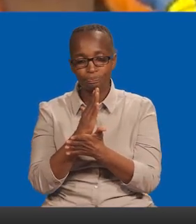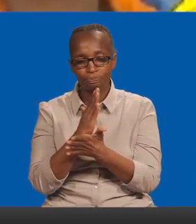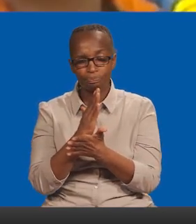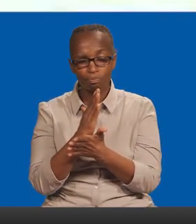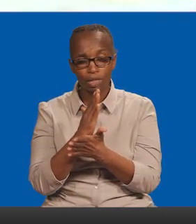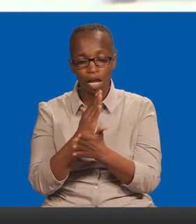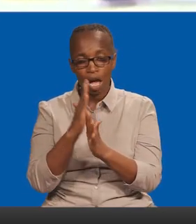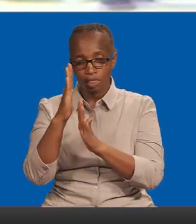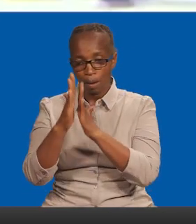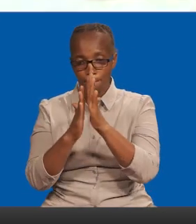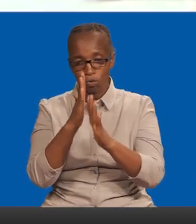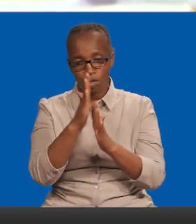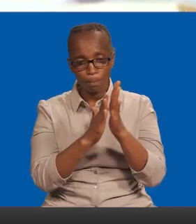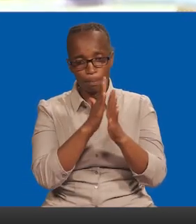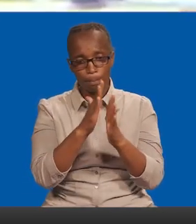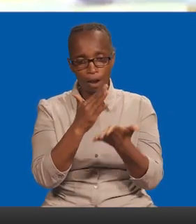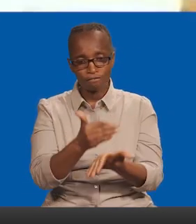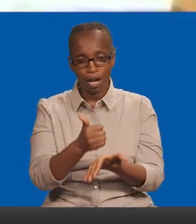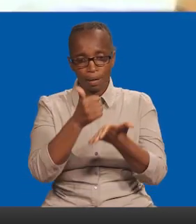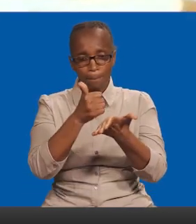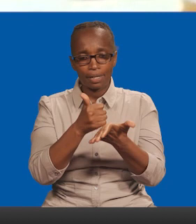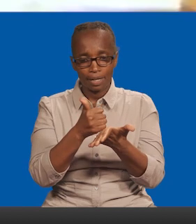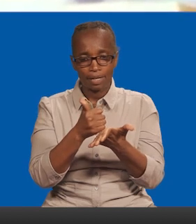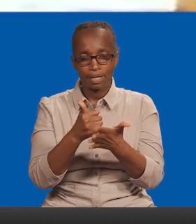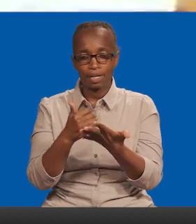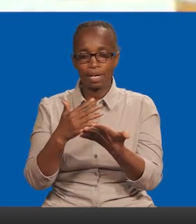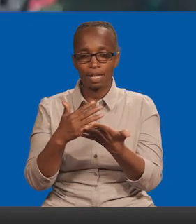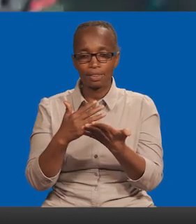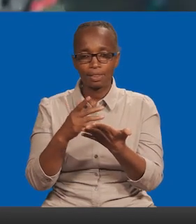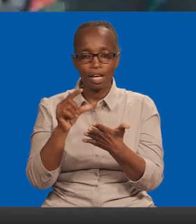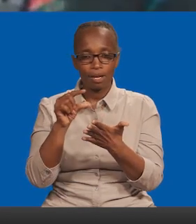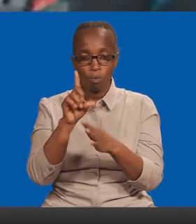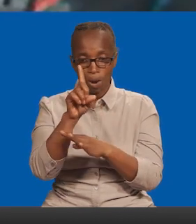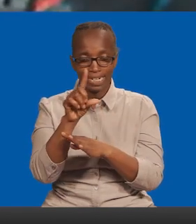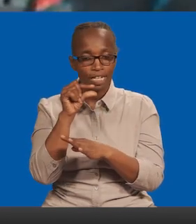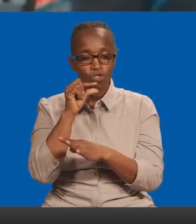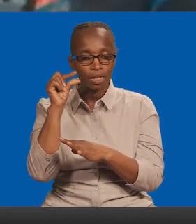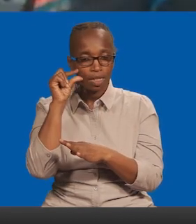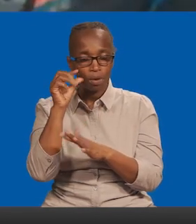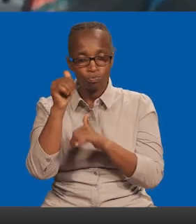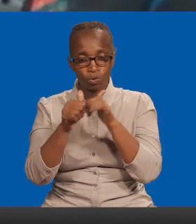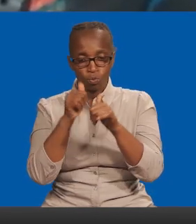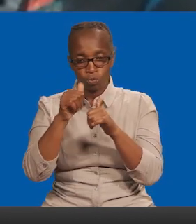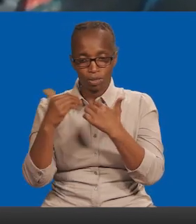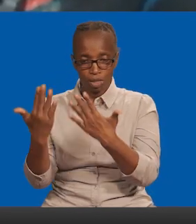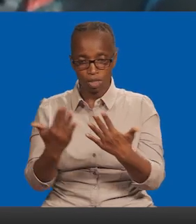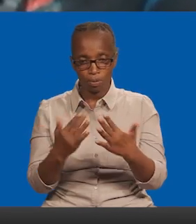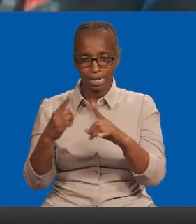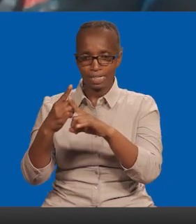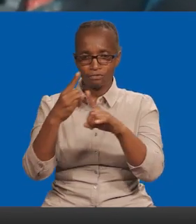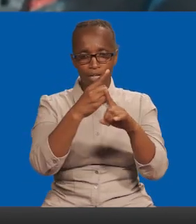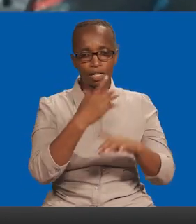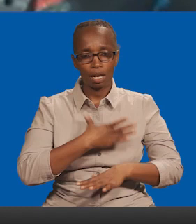Ni kwenye uzinduzi wa kanuni za kuwalinda waathiriwa wa dhuluma za kijinsia huko jijini Nairobi, hafla